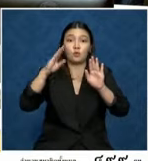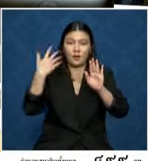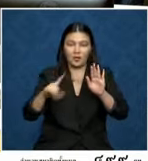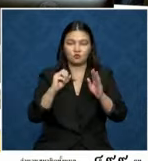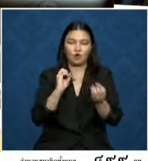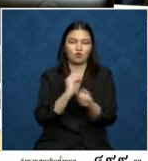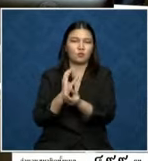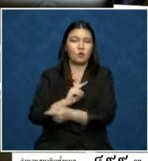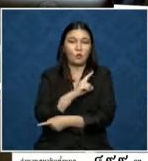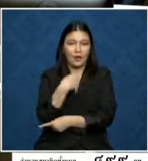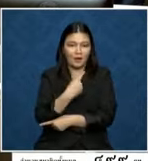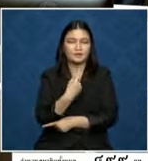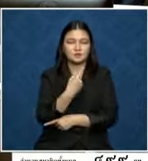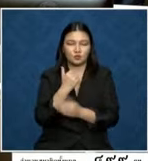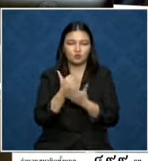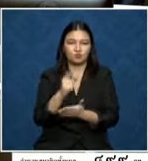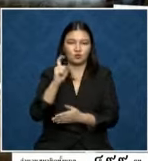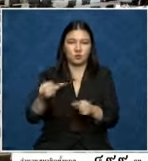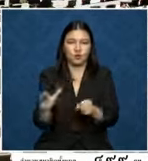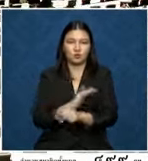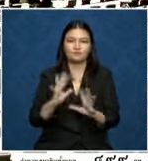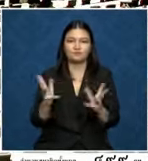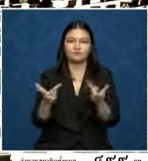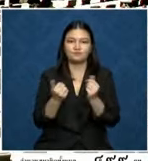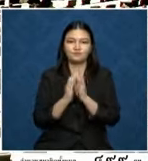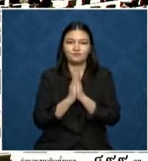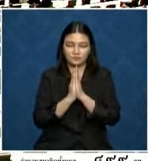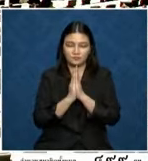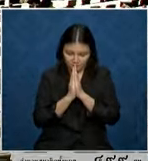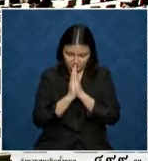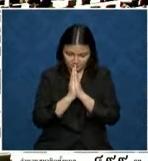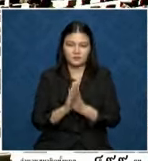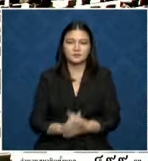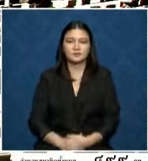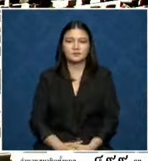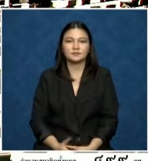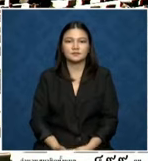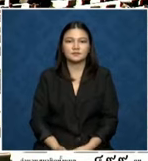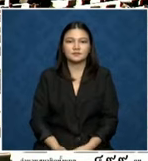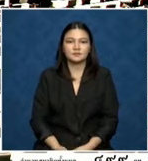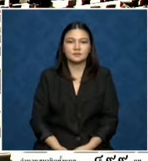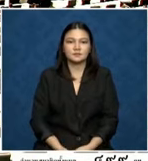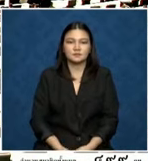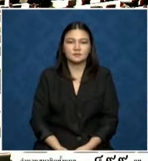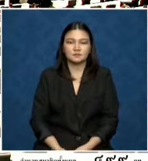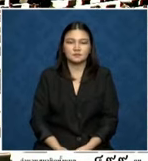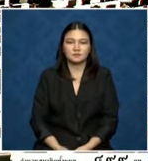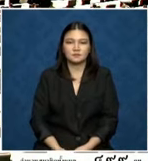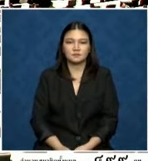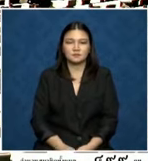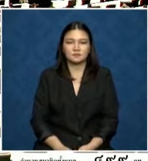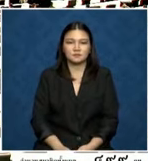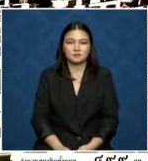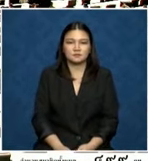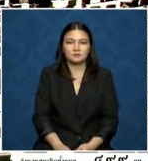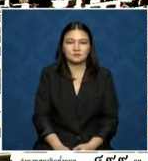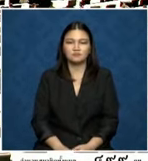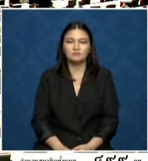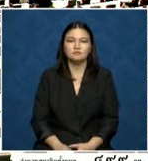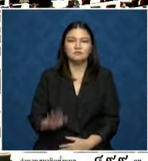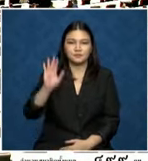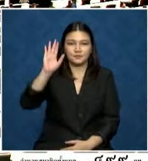ขอบคุณครับ ขอบคุณครับต่อไปเชิญท่านอนุสรเอี่ยมสะอาดครับ ท่านประธานที่เคารพก